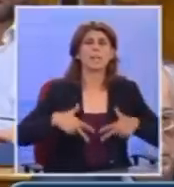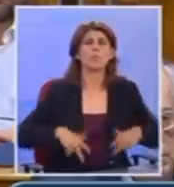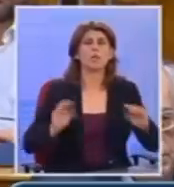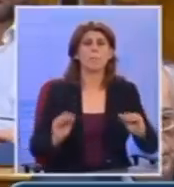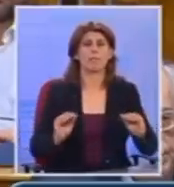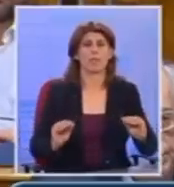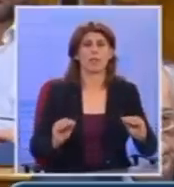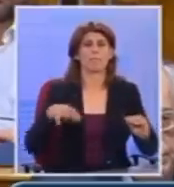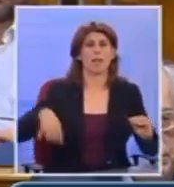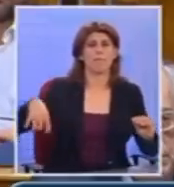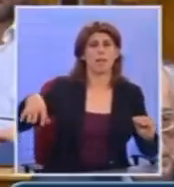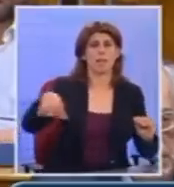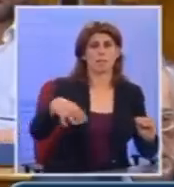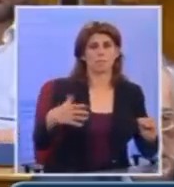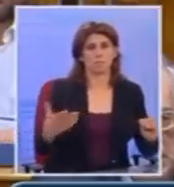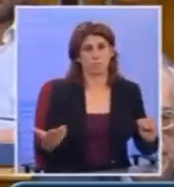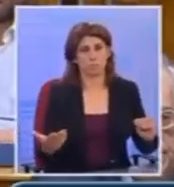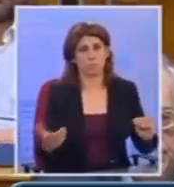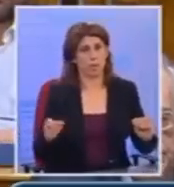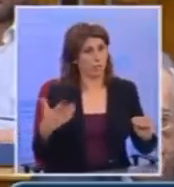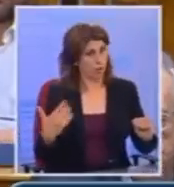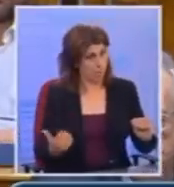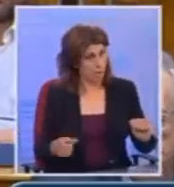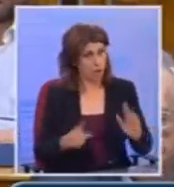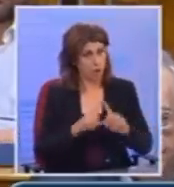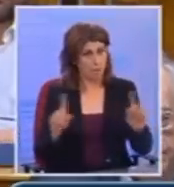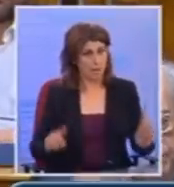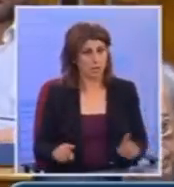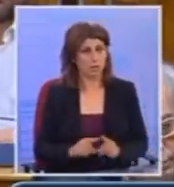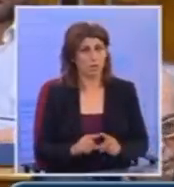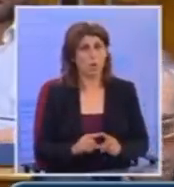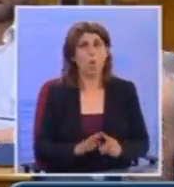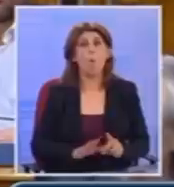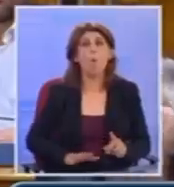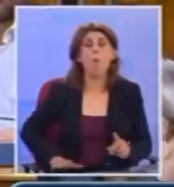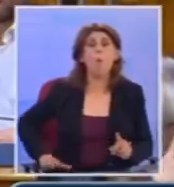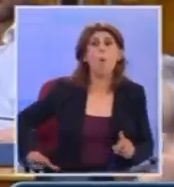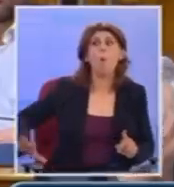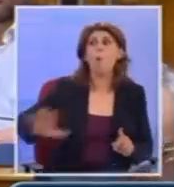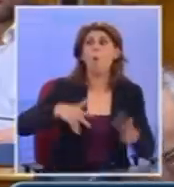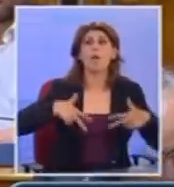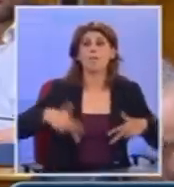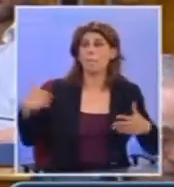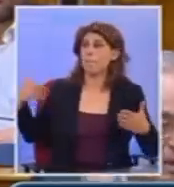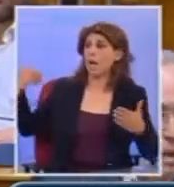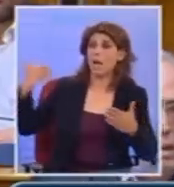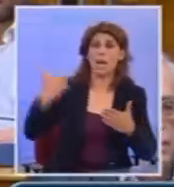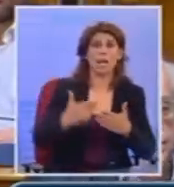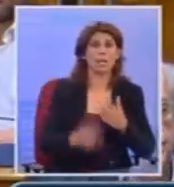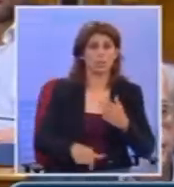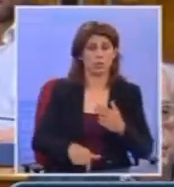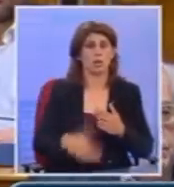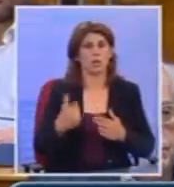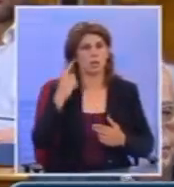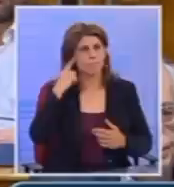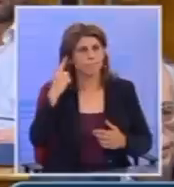τους. Όταν λοιπόν ισχύει αυτό το πλαίσιο και όλες οι κυβερνήσεις μέχρι σήμερα είχαν την έγνοια ότι πρέπει